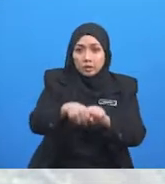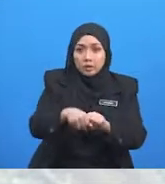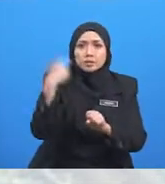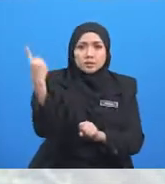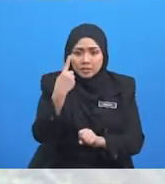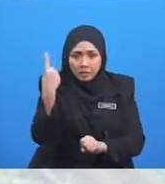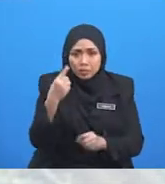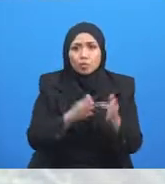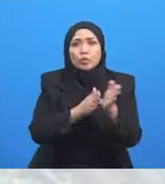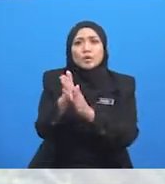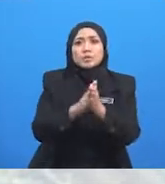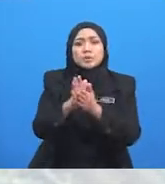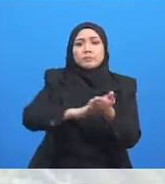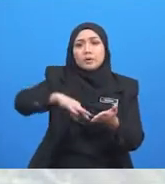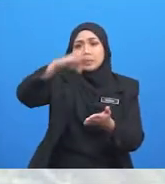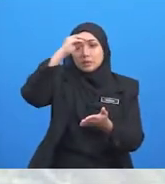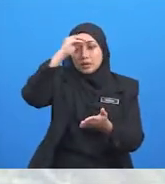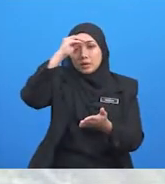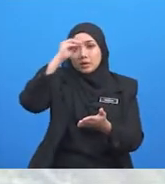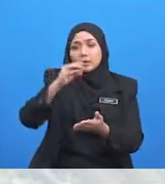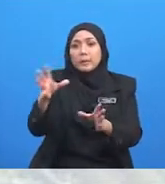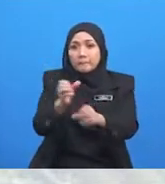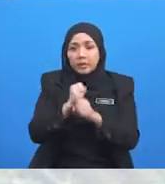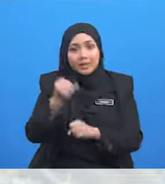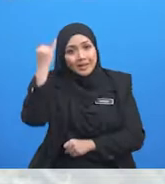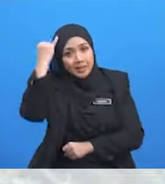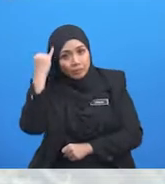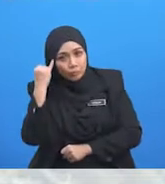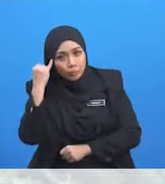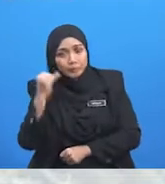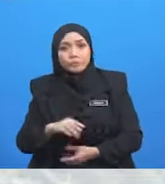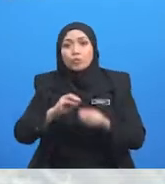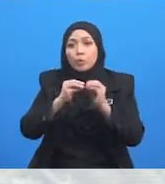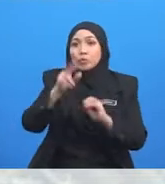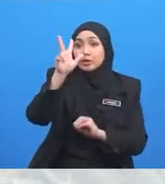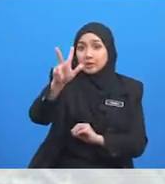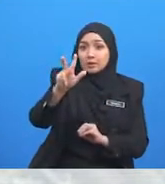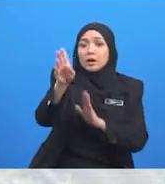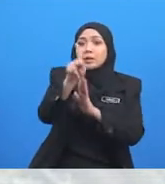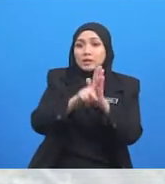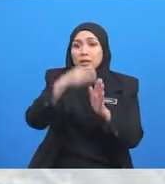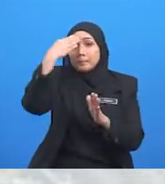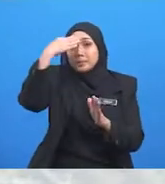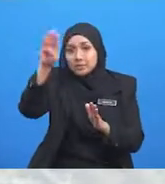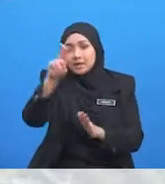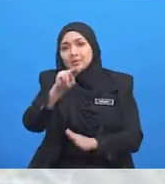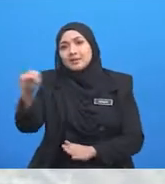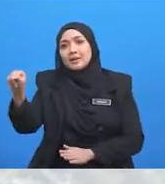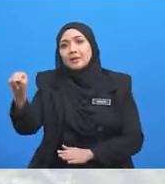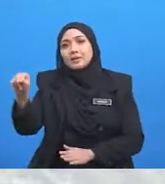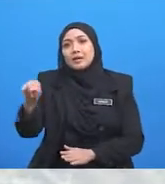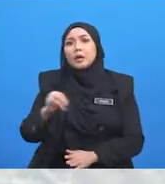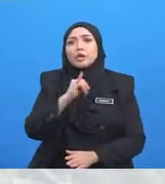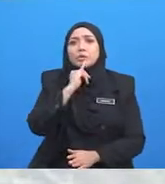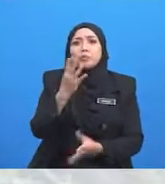menuntut ilmu. Nilai berikutnya ialah nilai kebijaksanaan. Ibu meminta